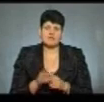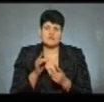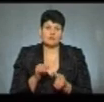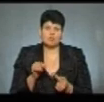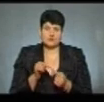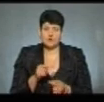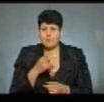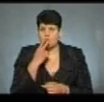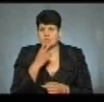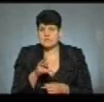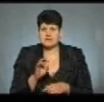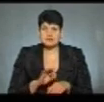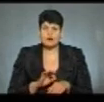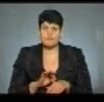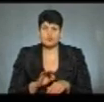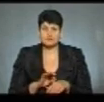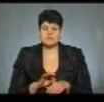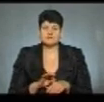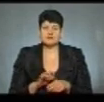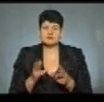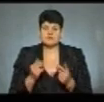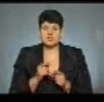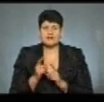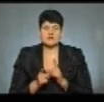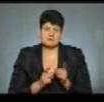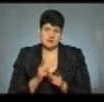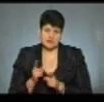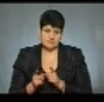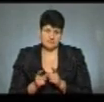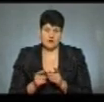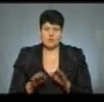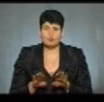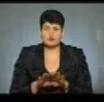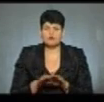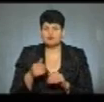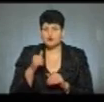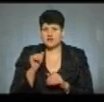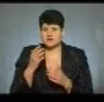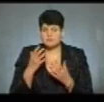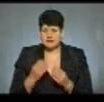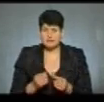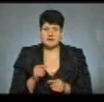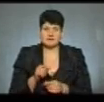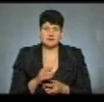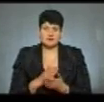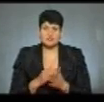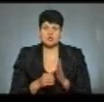Відповідно, показник захворюваності, звичайно, змінився порівняно з вчорашнім днем, і він складає